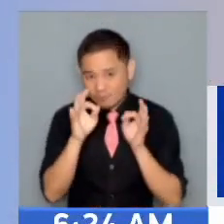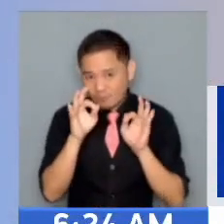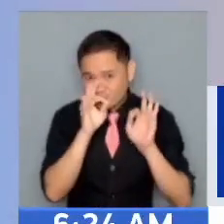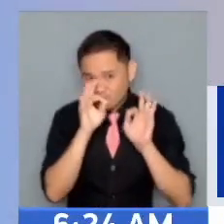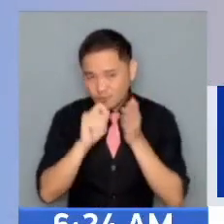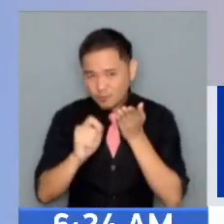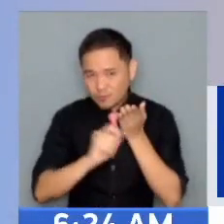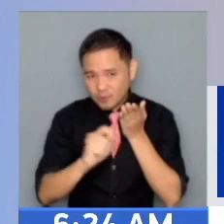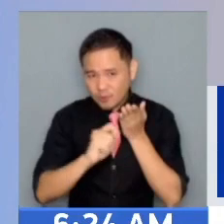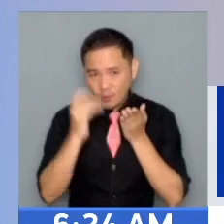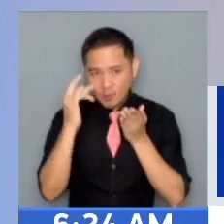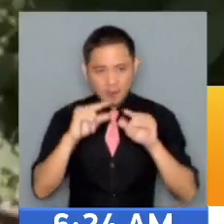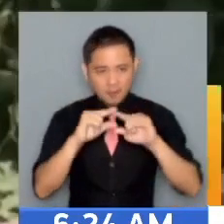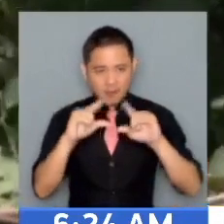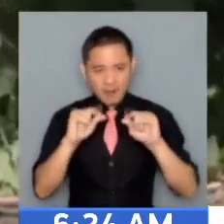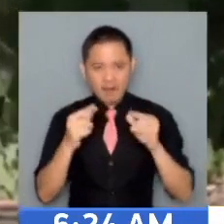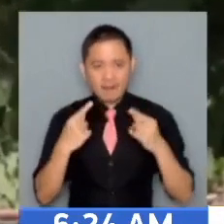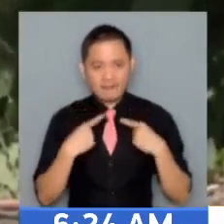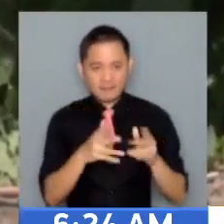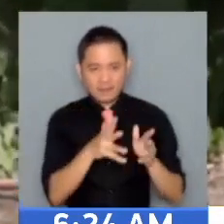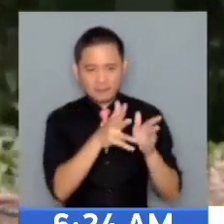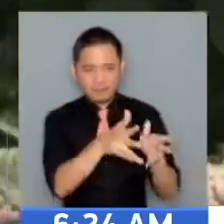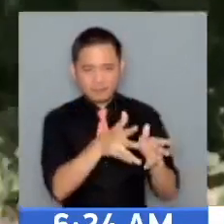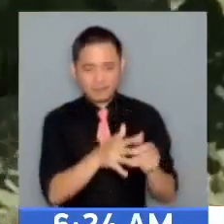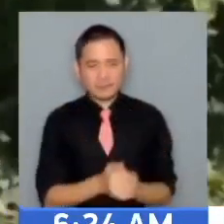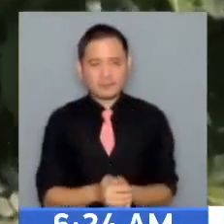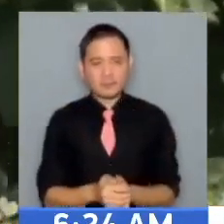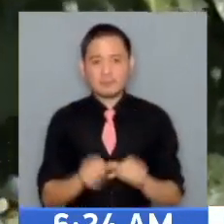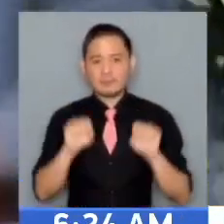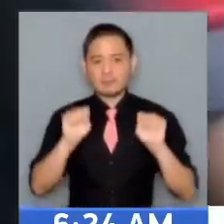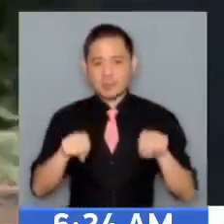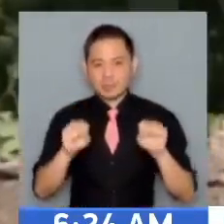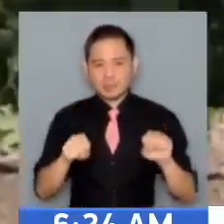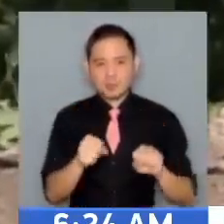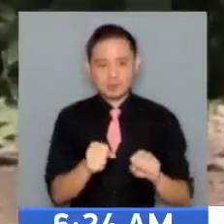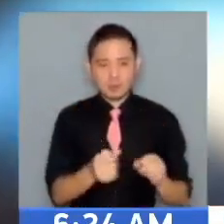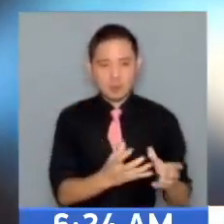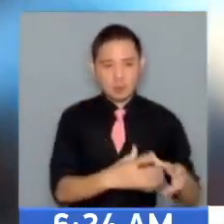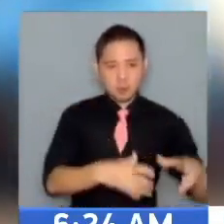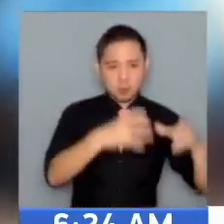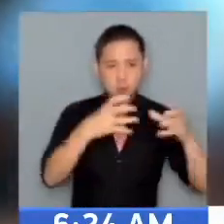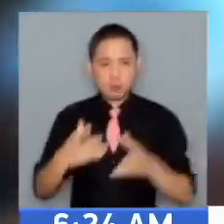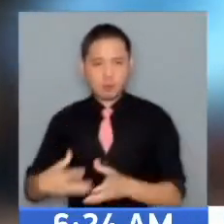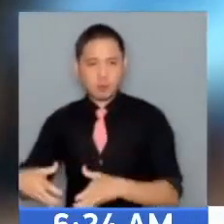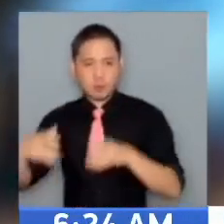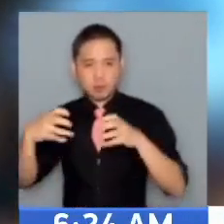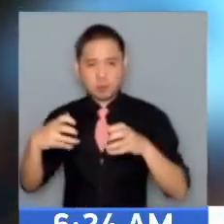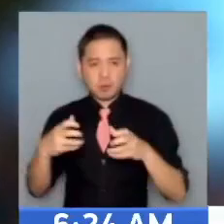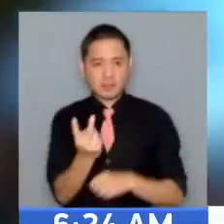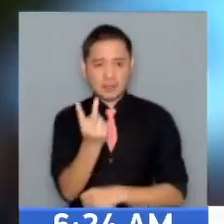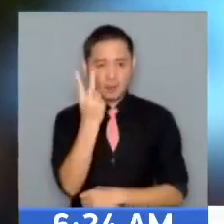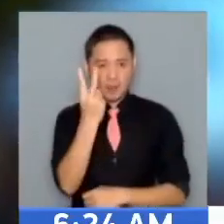shabu. Posible daw na konektado ang dalawang sako ng mga natagpuang piraso ng katawan.